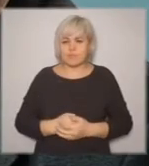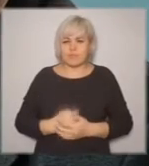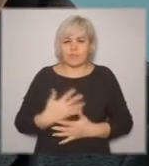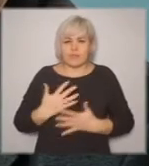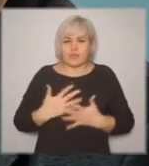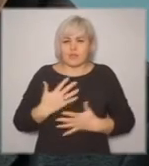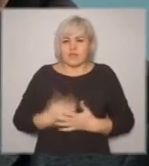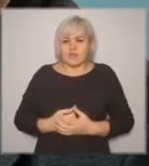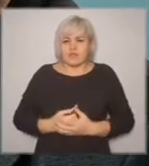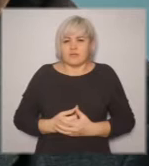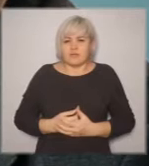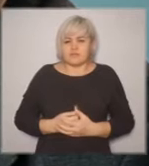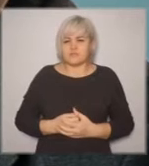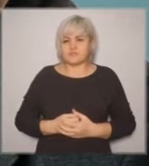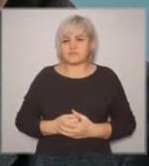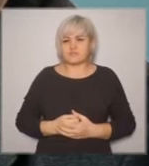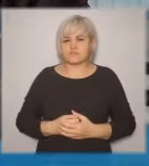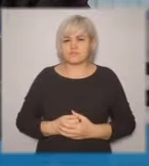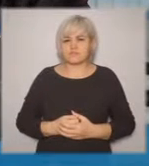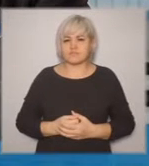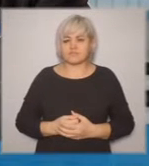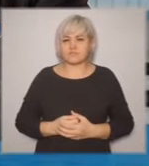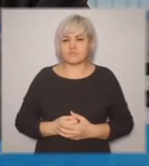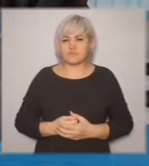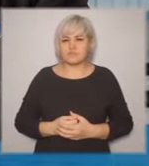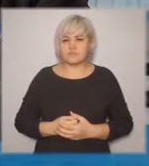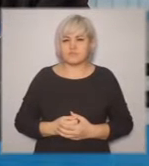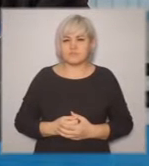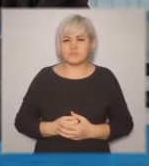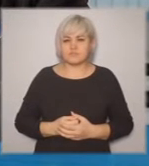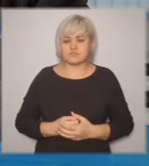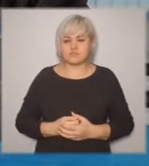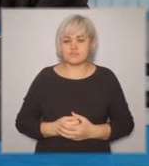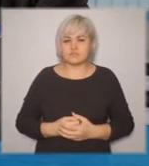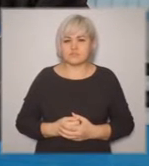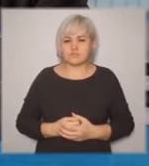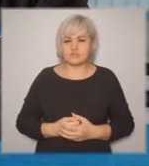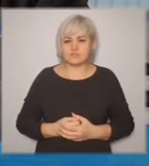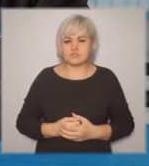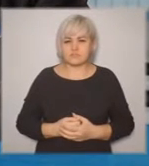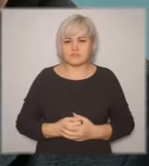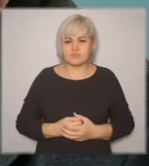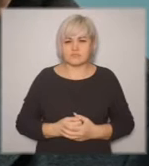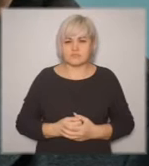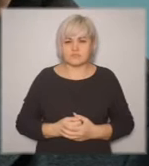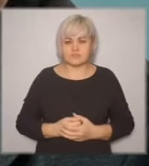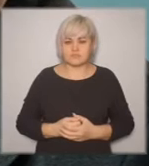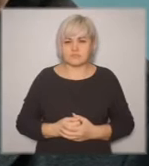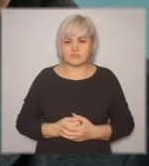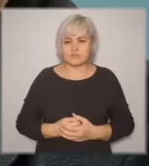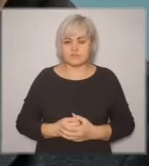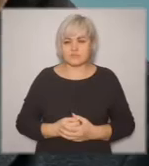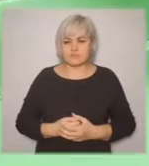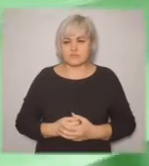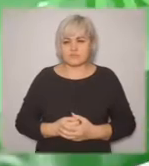как раз перед этим выиграл чемпионат России. И мой сын это сказал с такой гордостью. Внутри аж